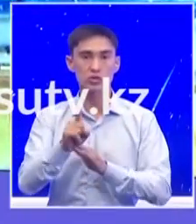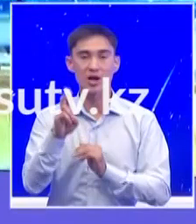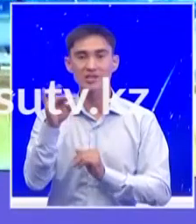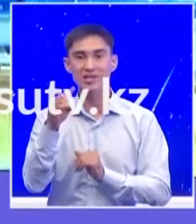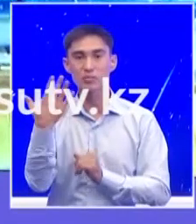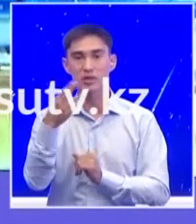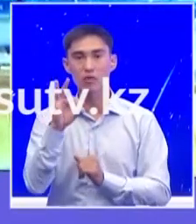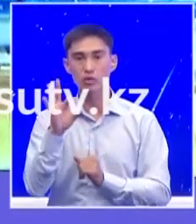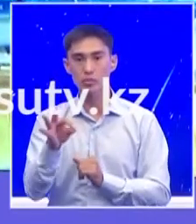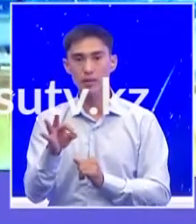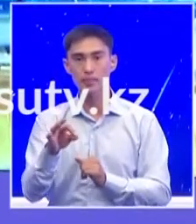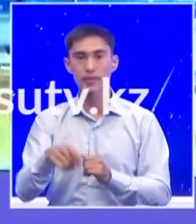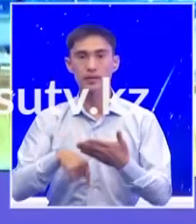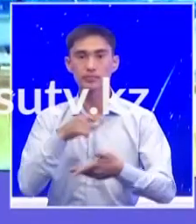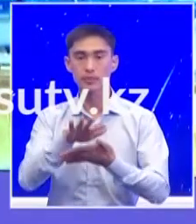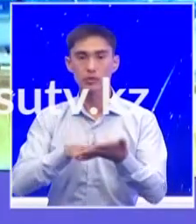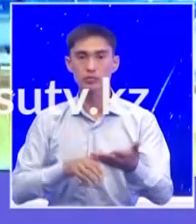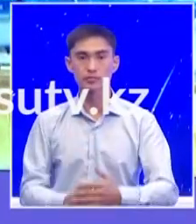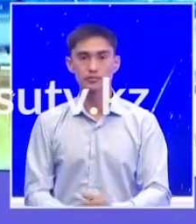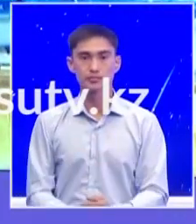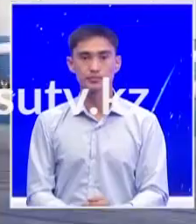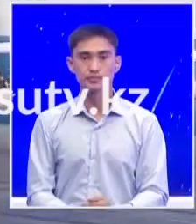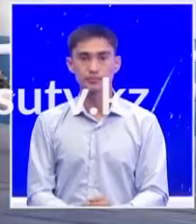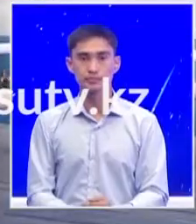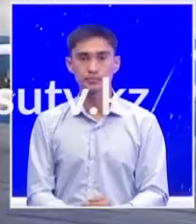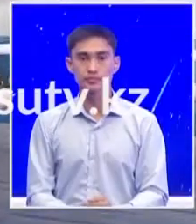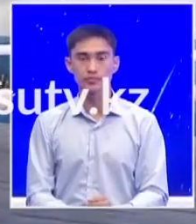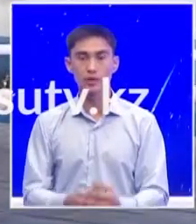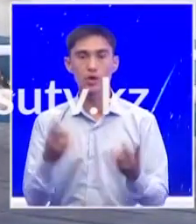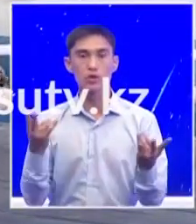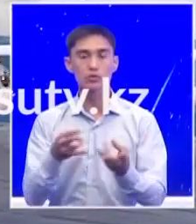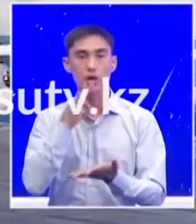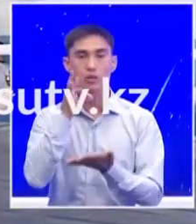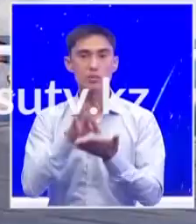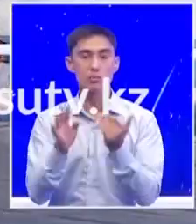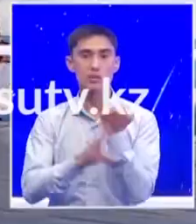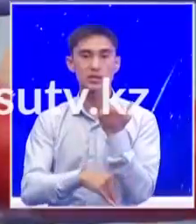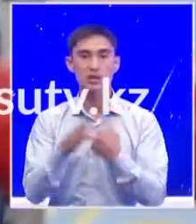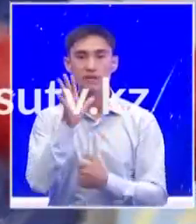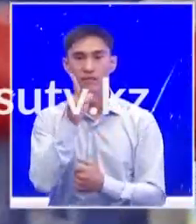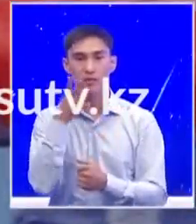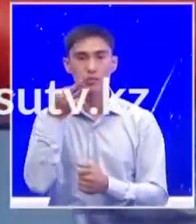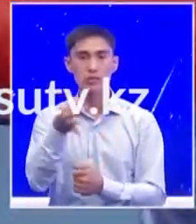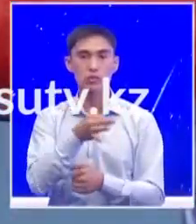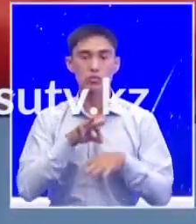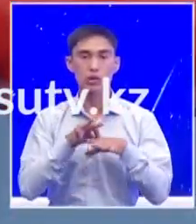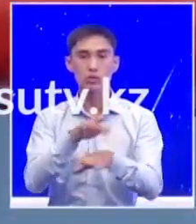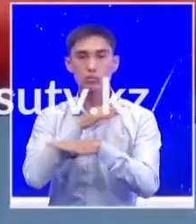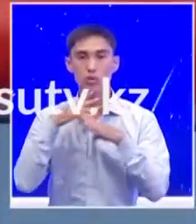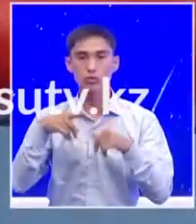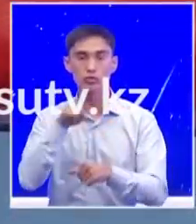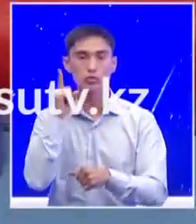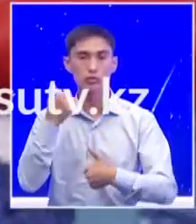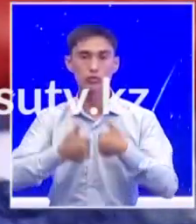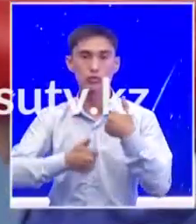Каскелене 5 октября. Лилия Штогрина продолжит. Нужно отметить, что в последнее время в Алматинской области проходит множество